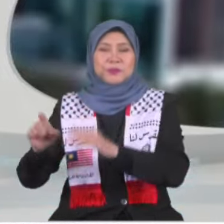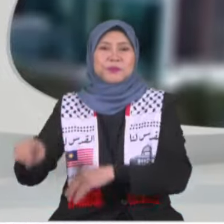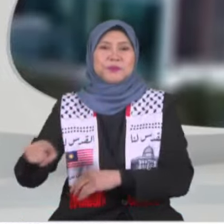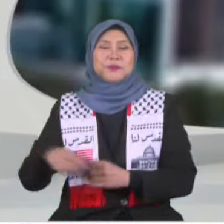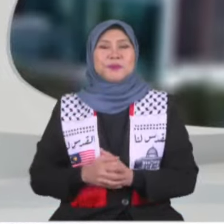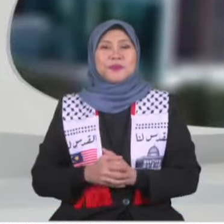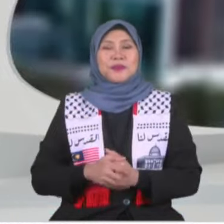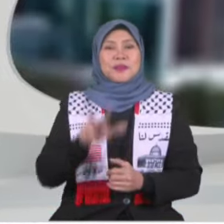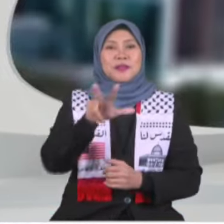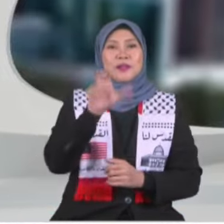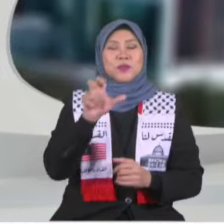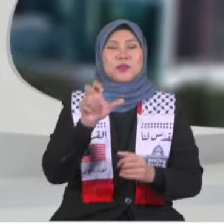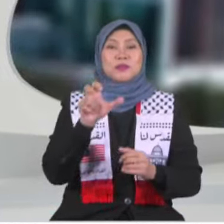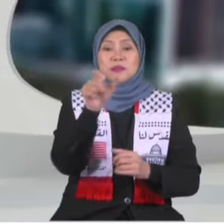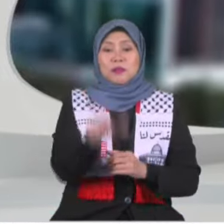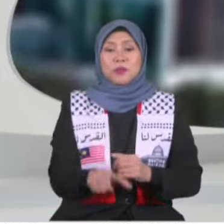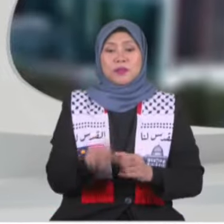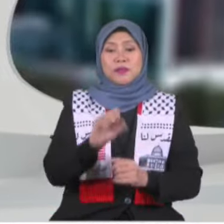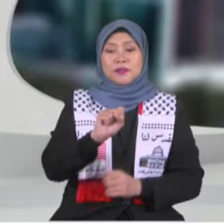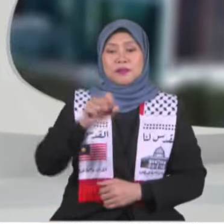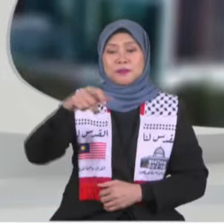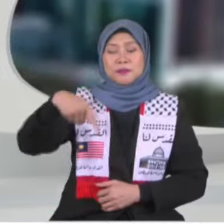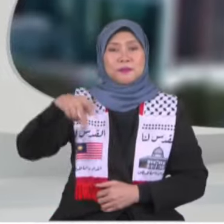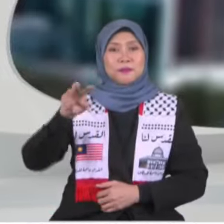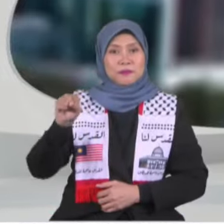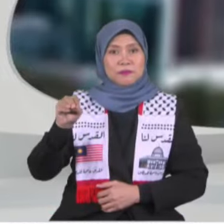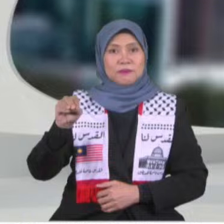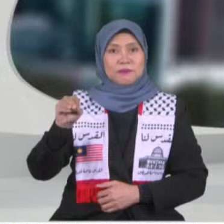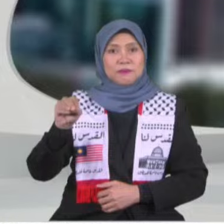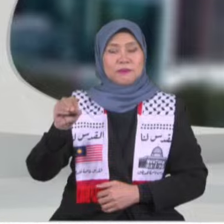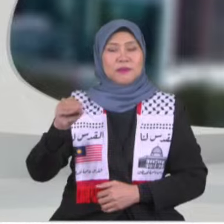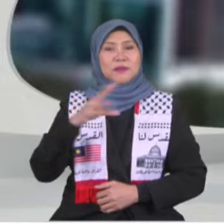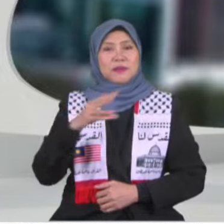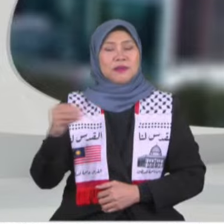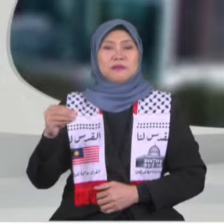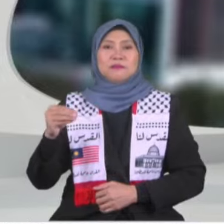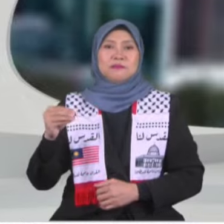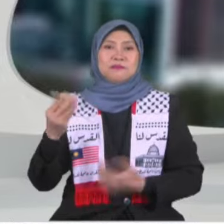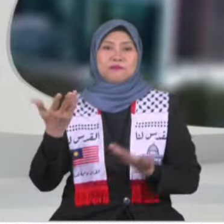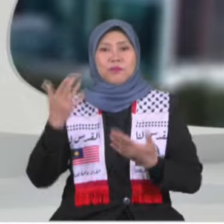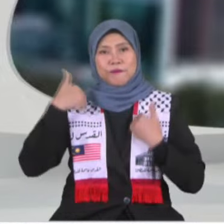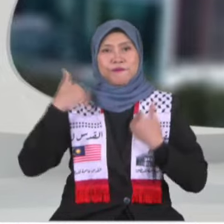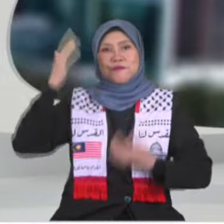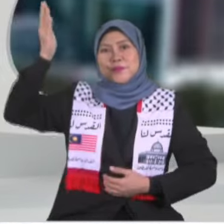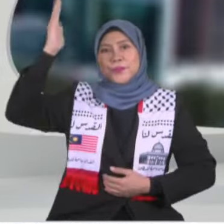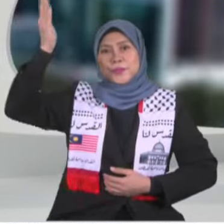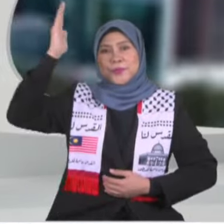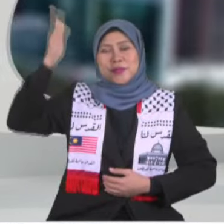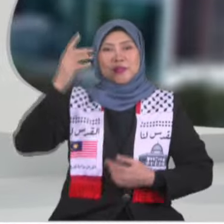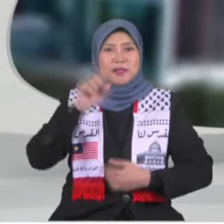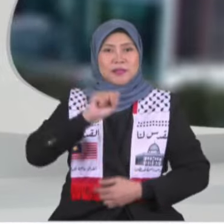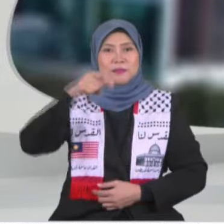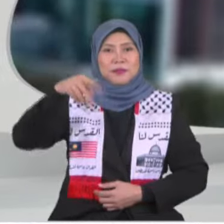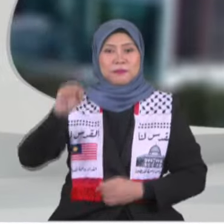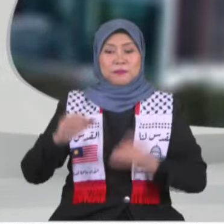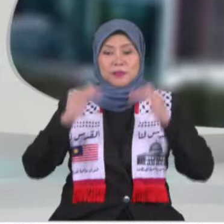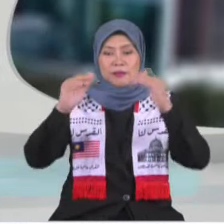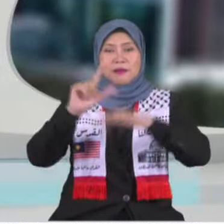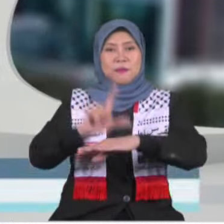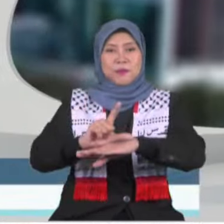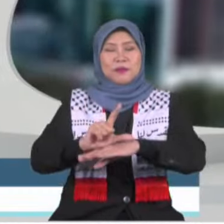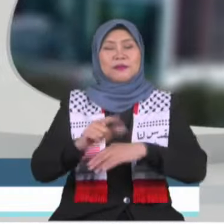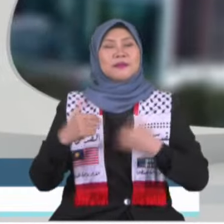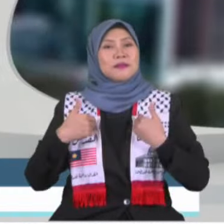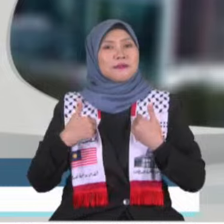300 calon peperiksaan Sijil Pelajaran Malaysia SPM sertai seminar kecemerlangan SPM 2024 peringkat Labuan.